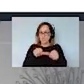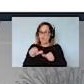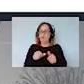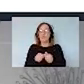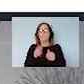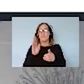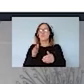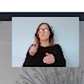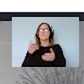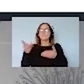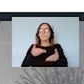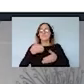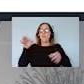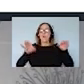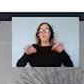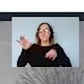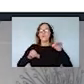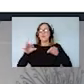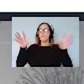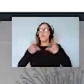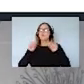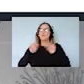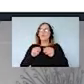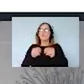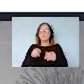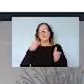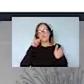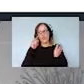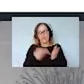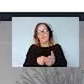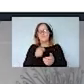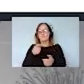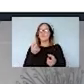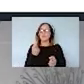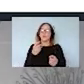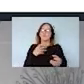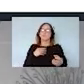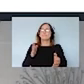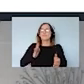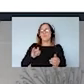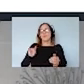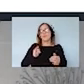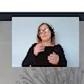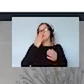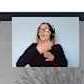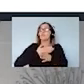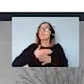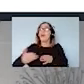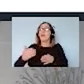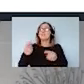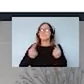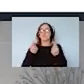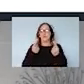2021 będziemy zapraszali na konferencję podsumowującą. Znowu tutaj od razu się tak zabezpieczam, że zobaczymy, jak będzie wyglądać